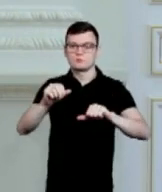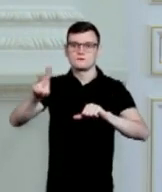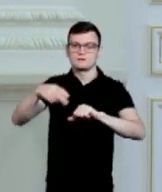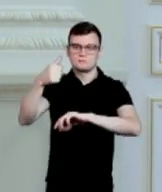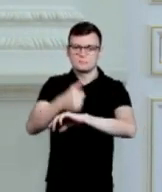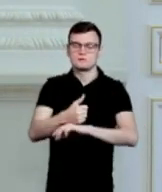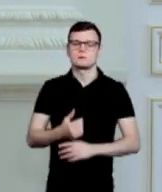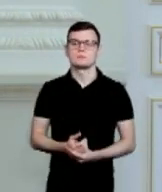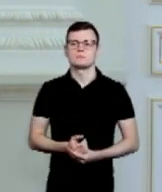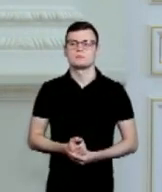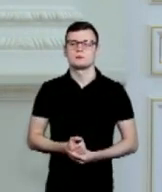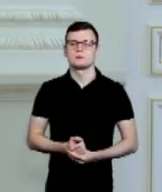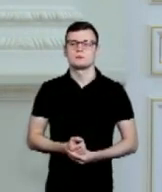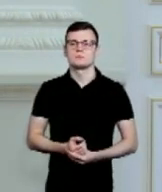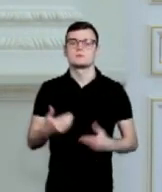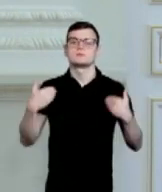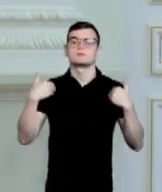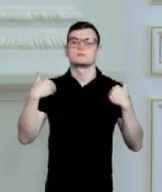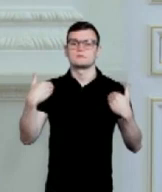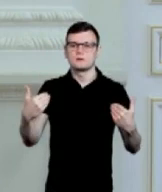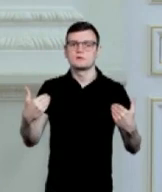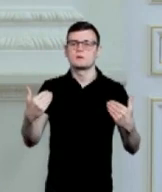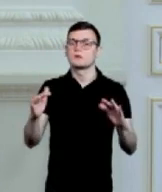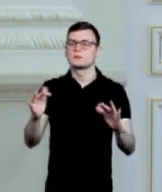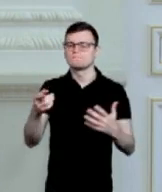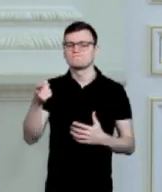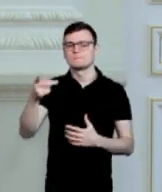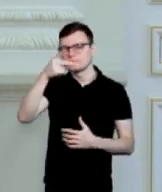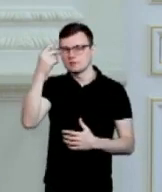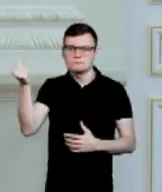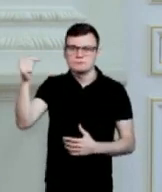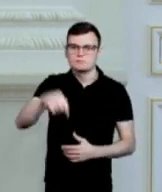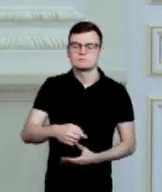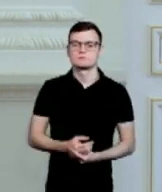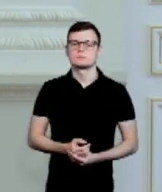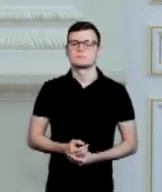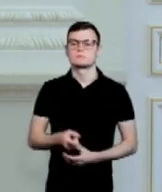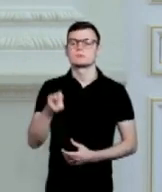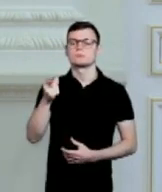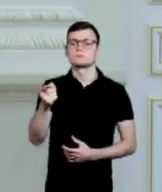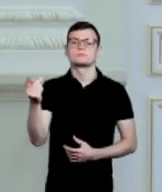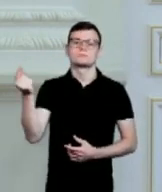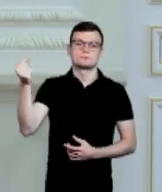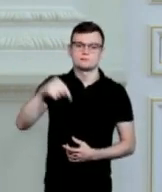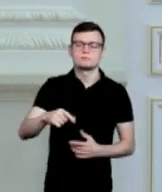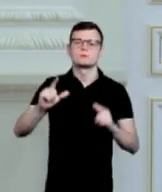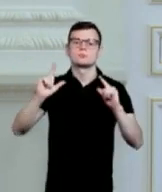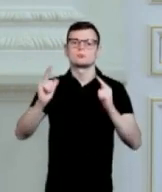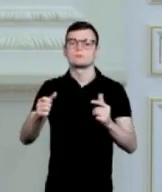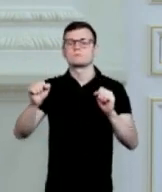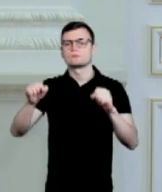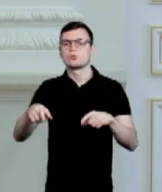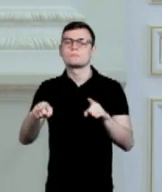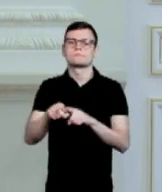vicepirmininkė. Sveikinu Jūs atvykus į Lietuvą. Jūsų vizitas tai savalaikė proga